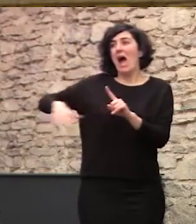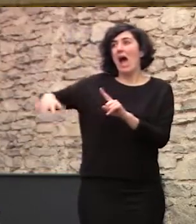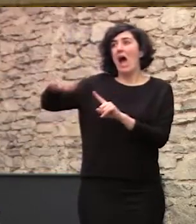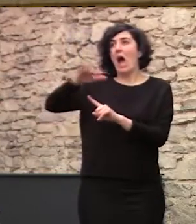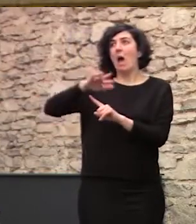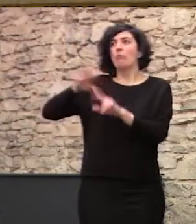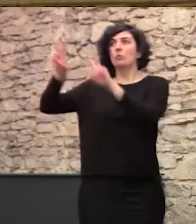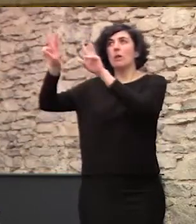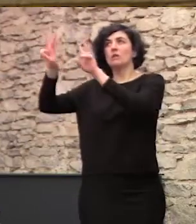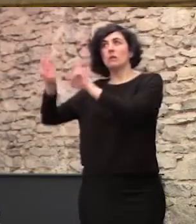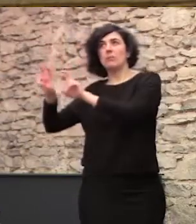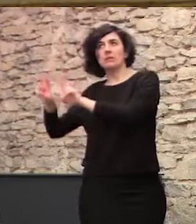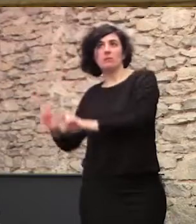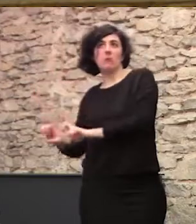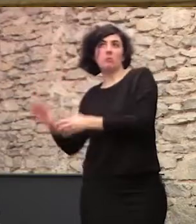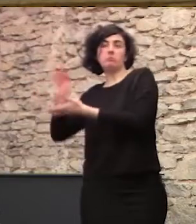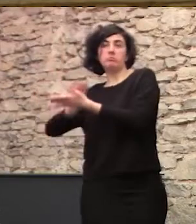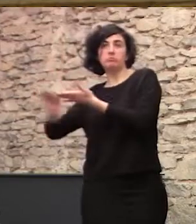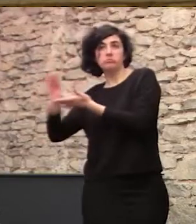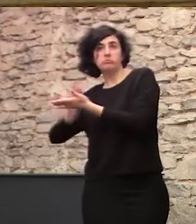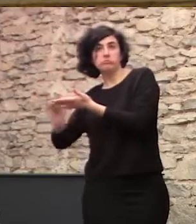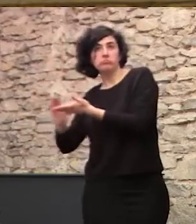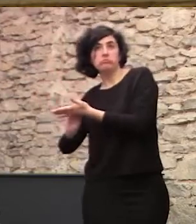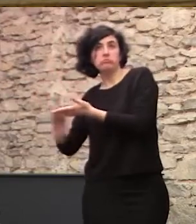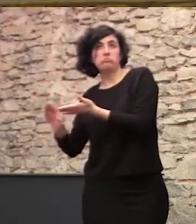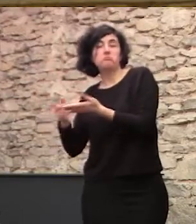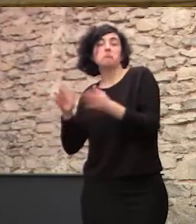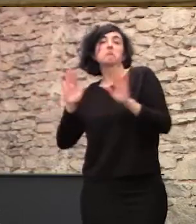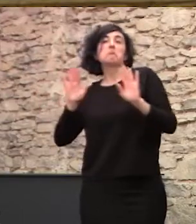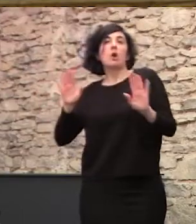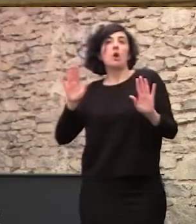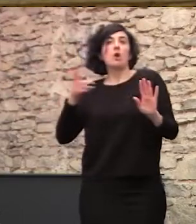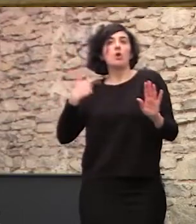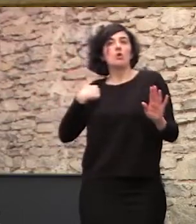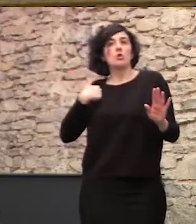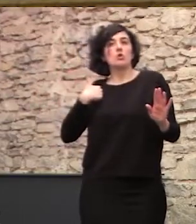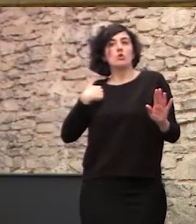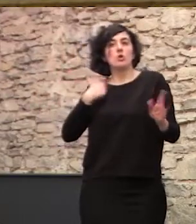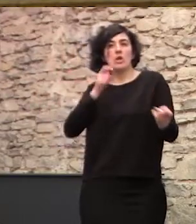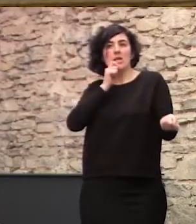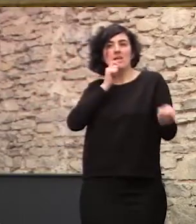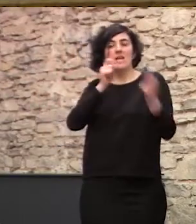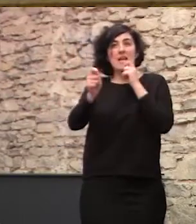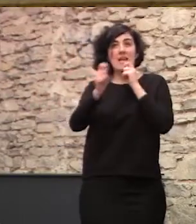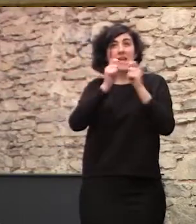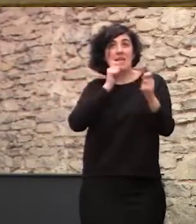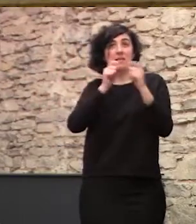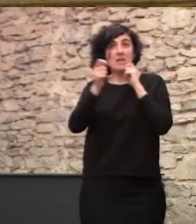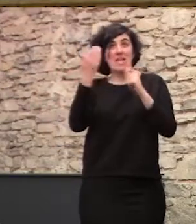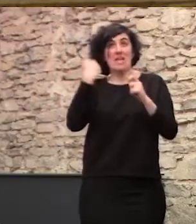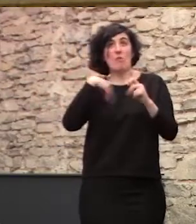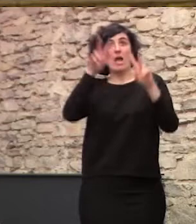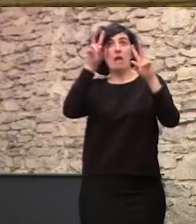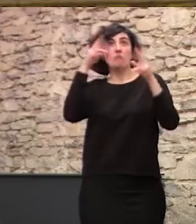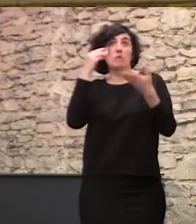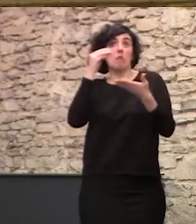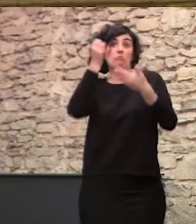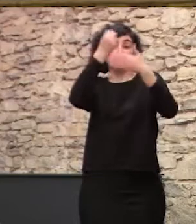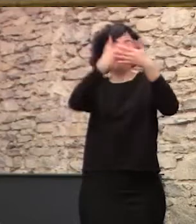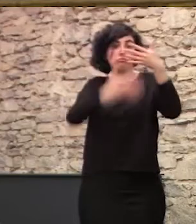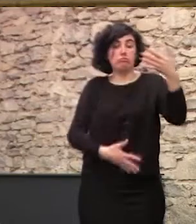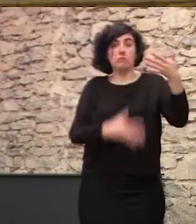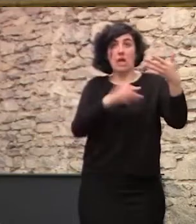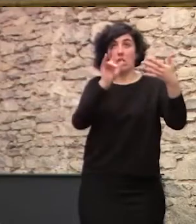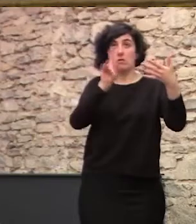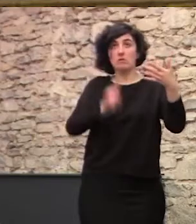arabera egiten dut, eta baita ere, bai adukat lista bat elkarrezketa egin dizkidan jendearekin. Eta